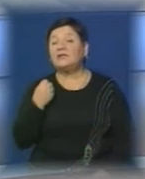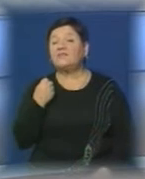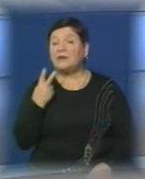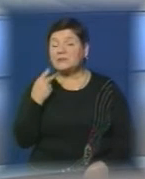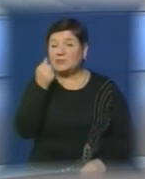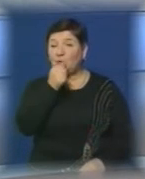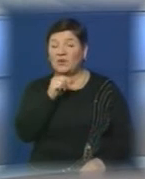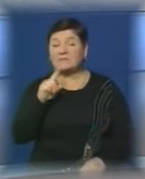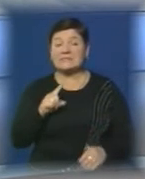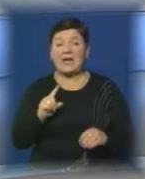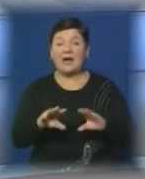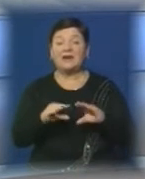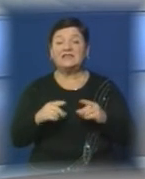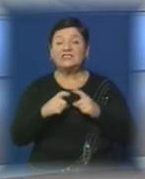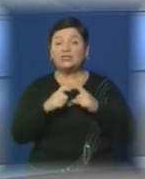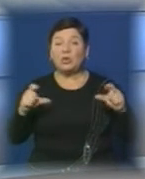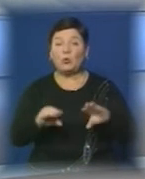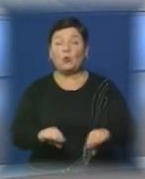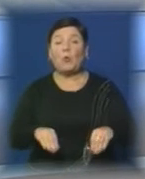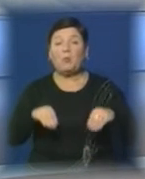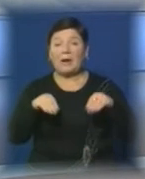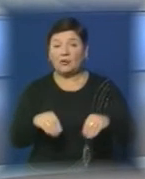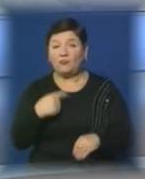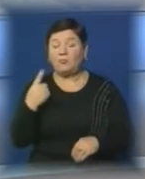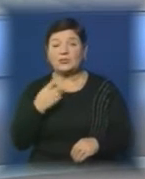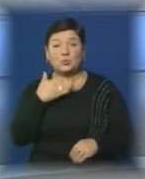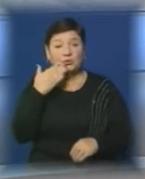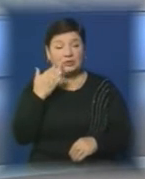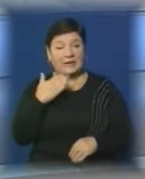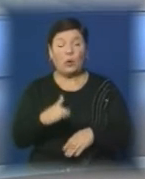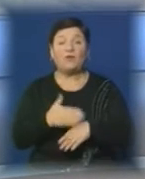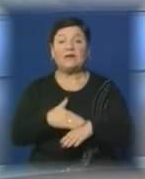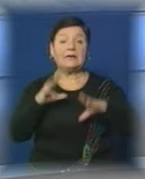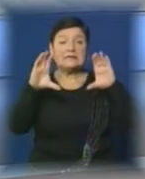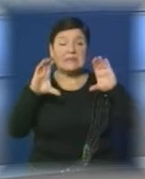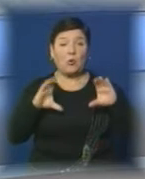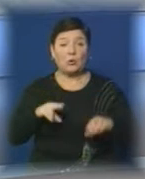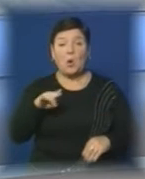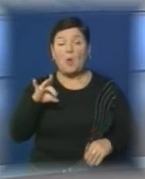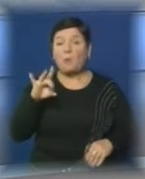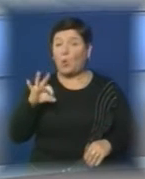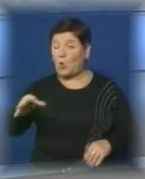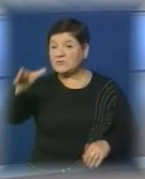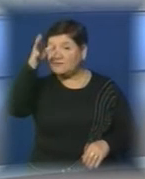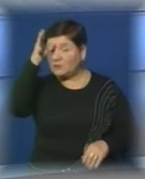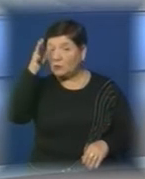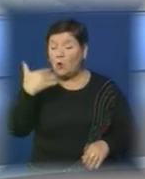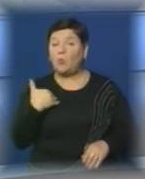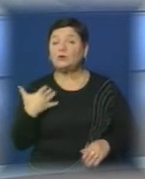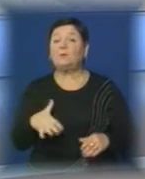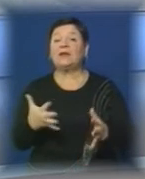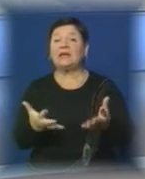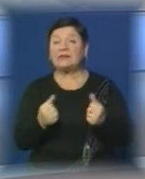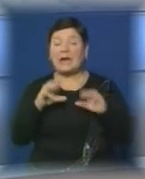12 років за шкільною партою. Напередодні парламент у першому читанні ухвалив закон про освіту. У разі остаточного